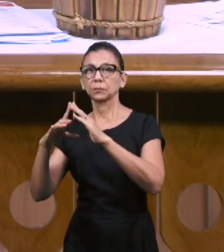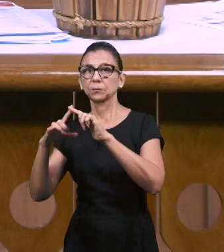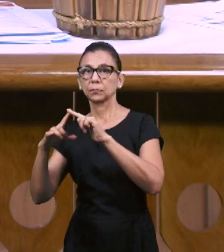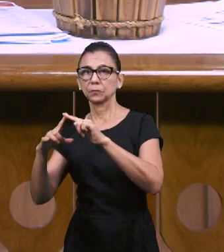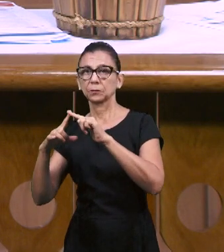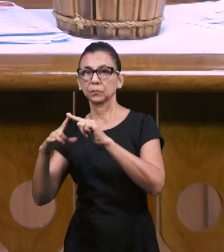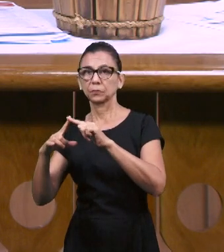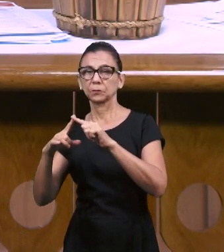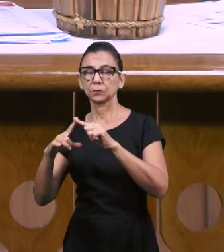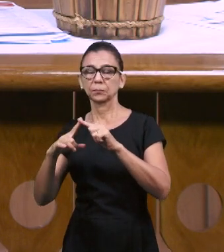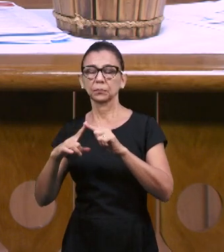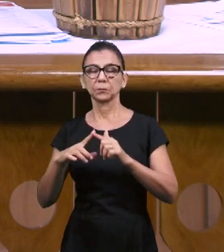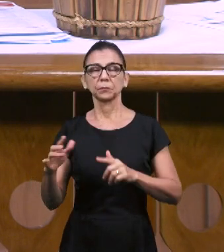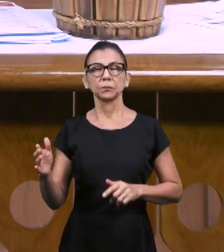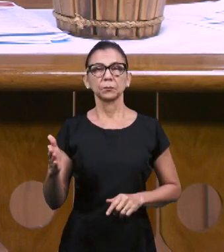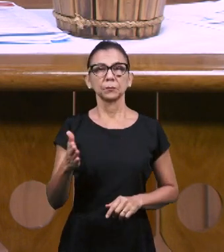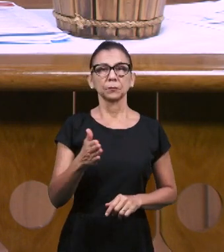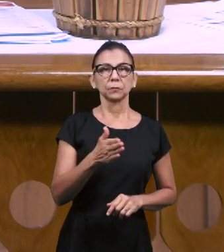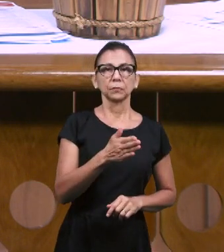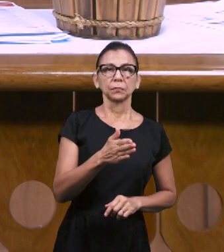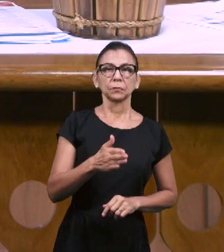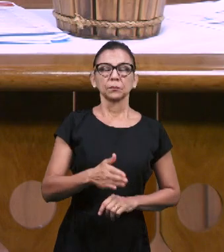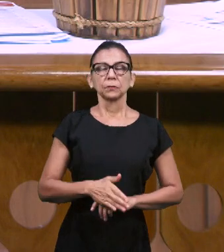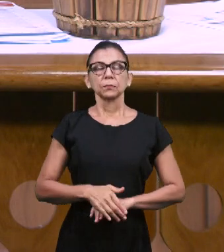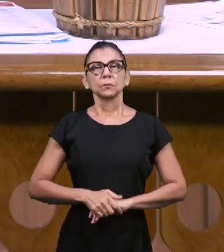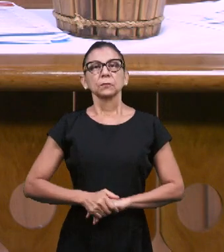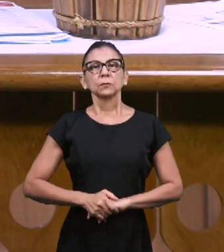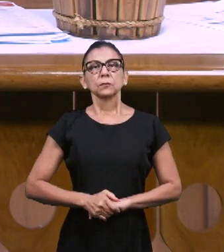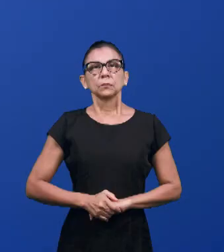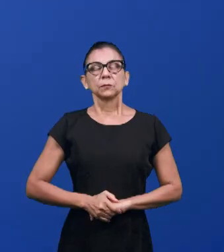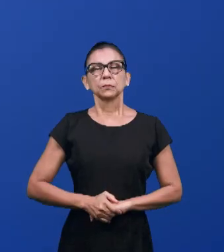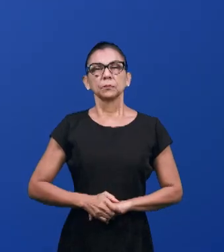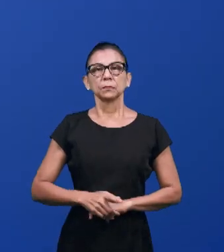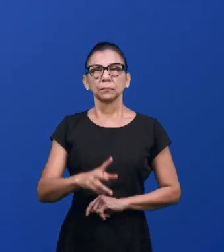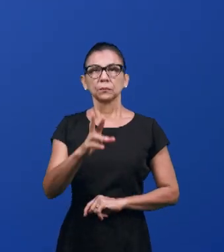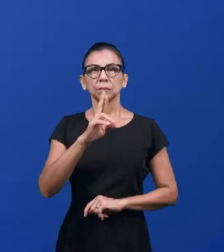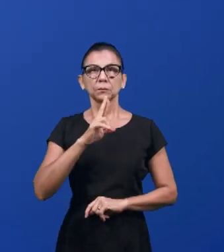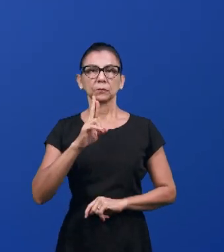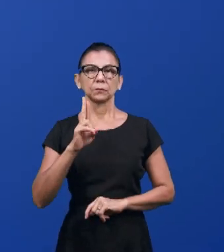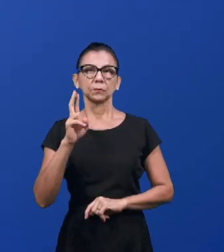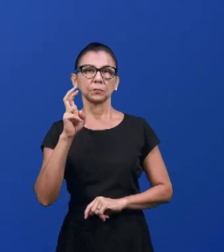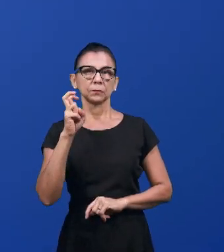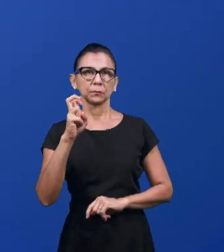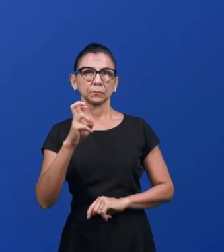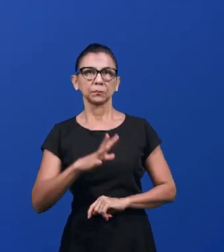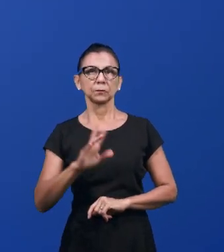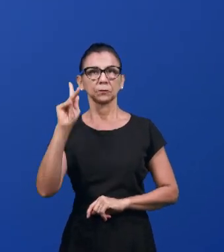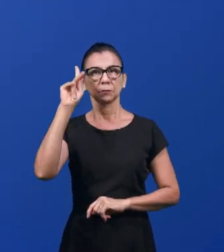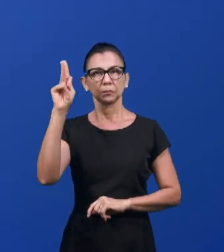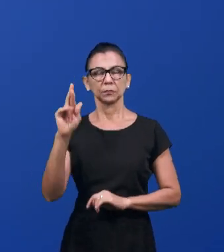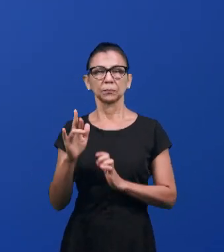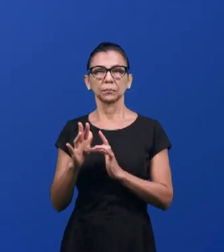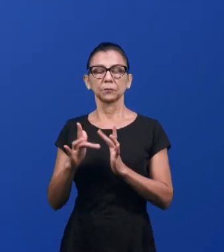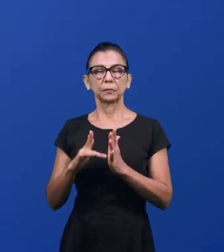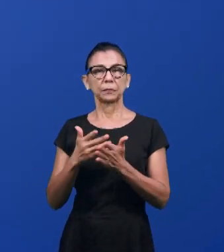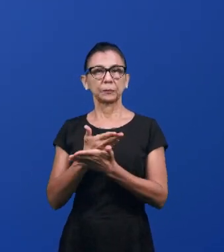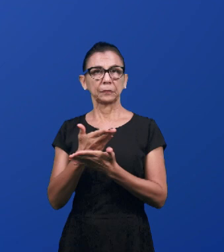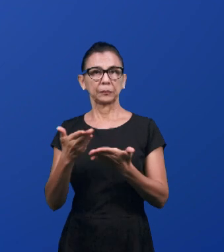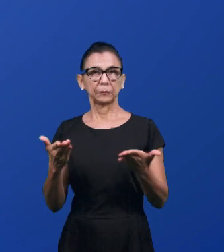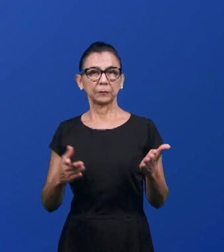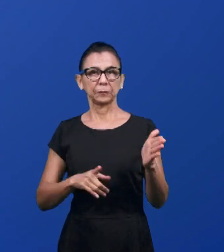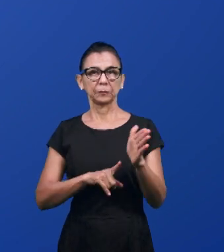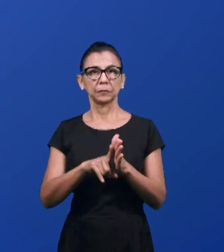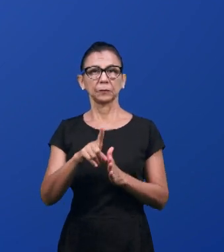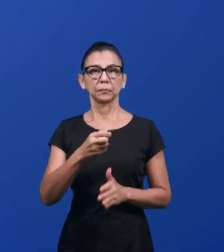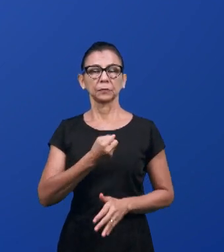Très bien rappelé cet aspect. Nous allons continuer à partir de la 5e question. La paix du Seigneur Jésus, mes frères. Par rapport à la question numéro